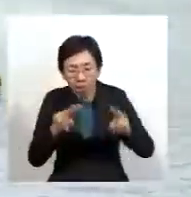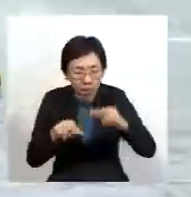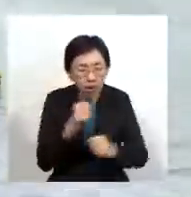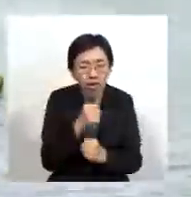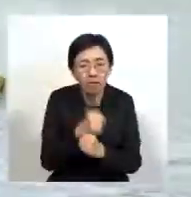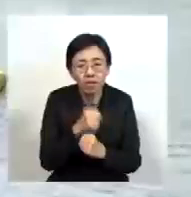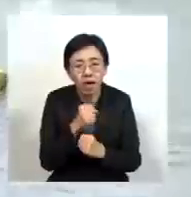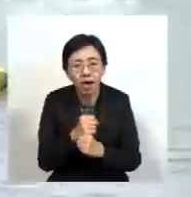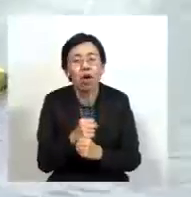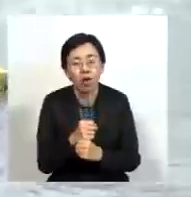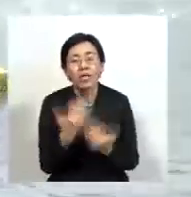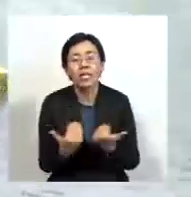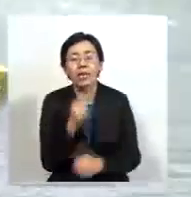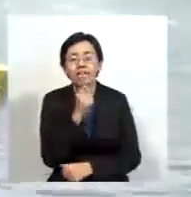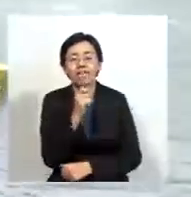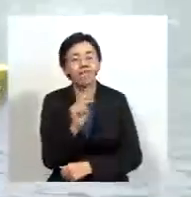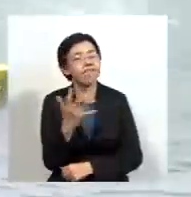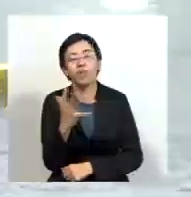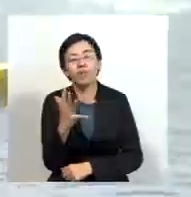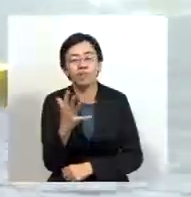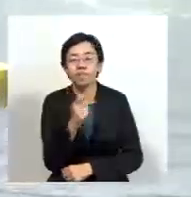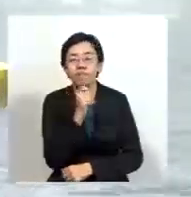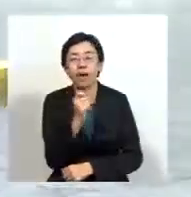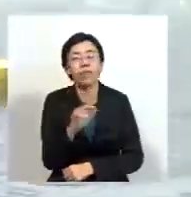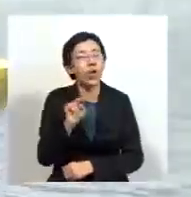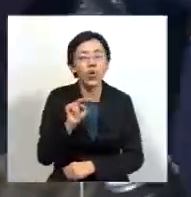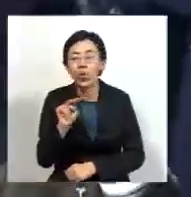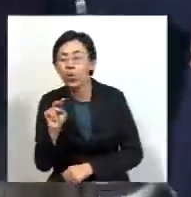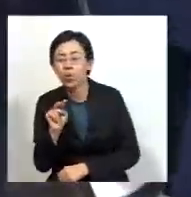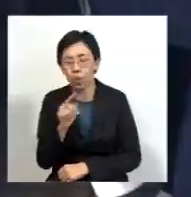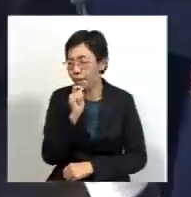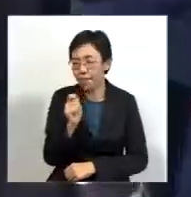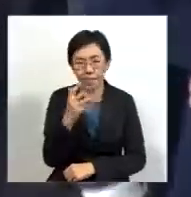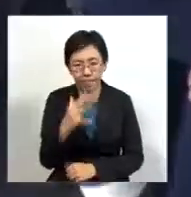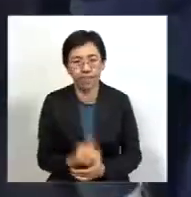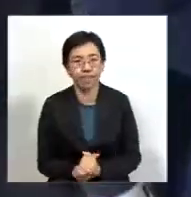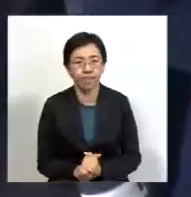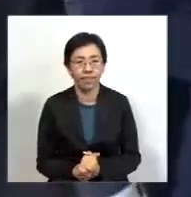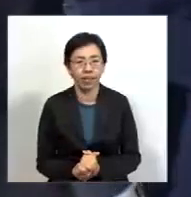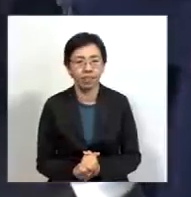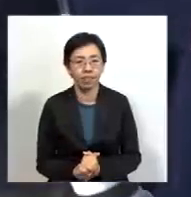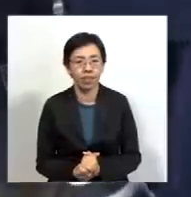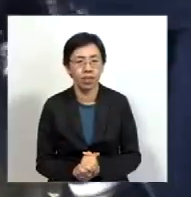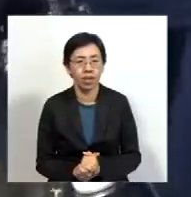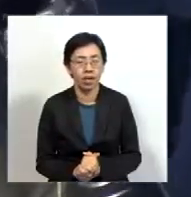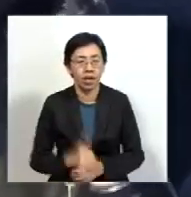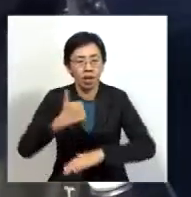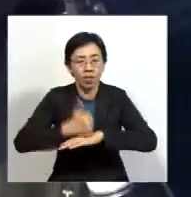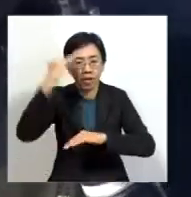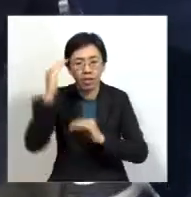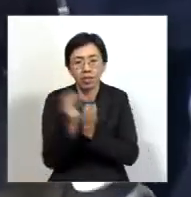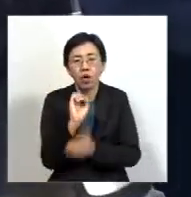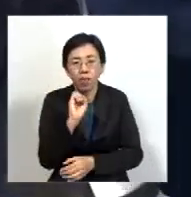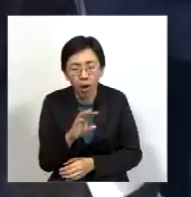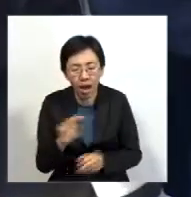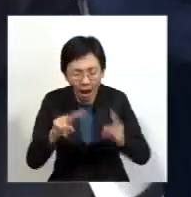จ้าหน้าที่นะคะก็ไม่ได้ให้สัมภาษณ์กับสื่อมวลชนแต่อย่างใดนะคะแต่เป็นบอกเพียงสั้นๆค่ะว่า